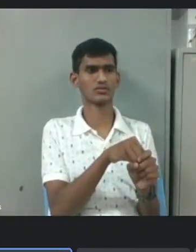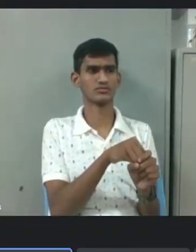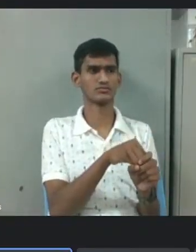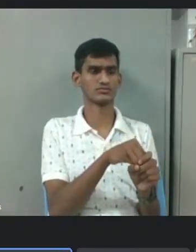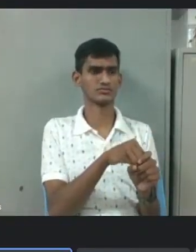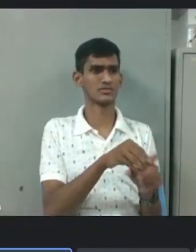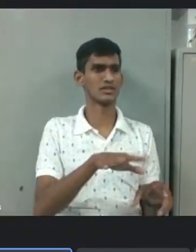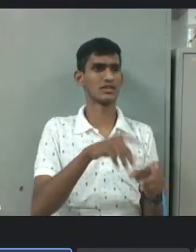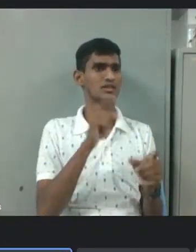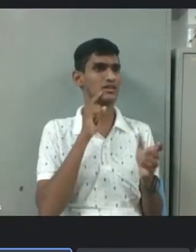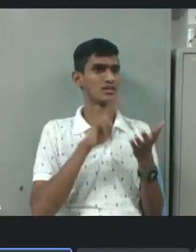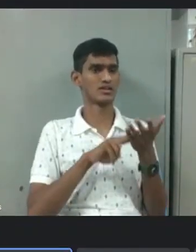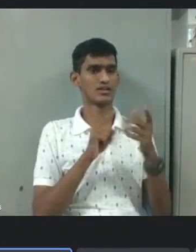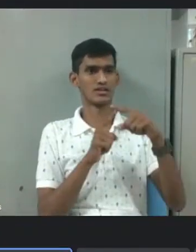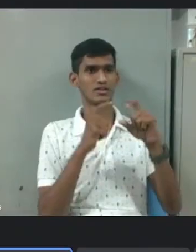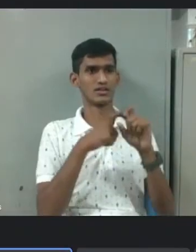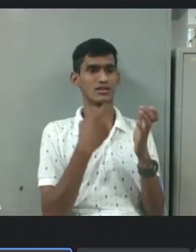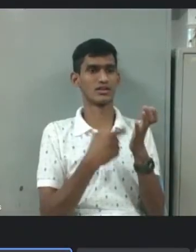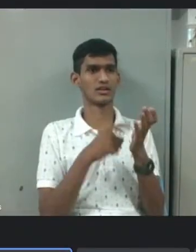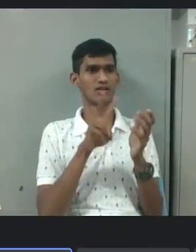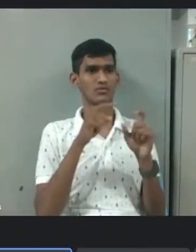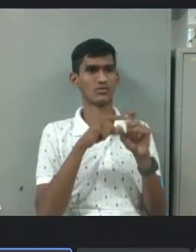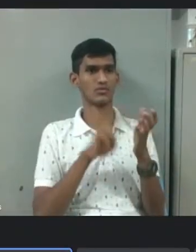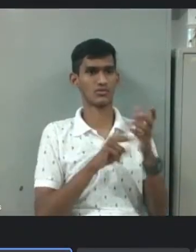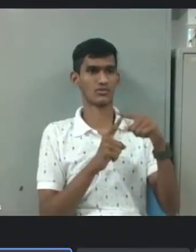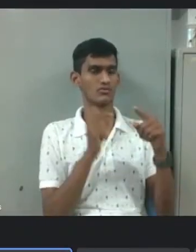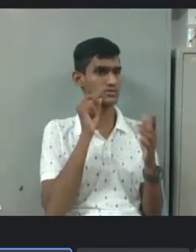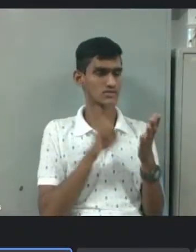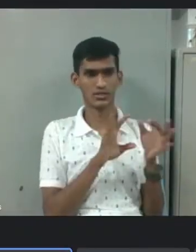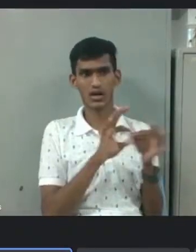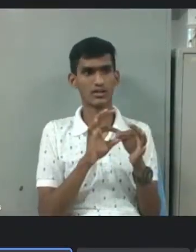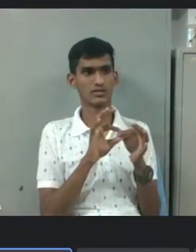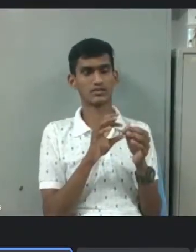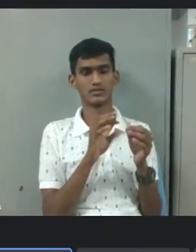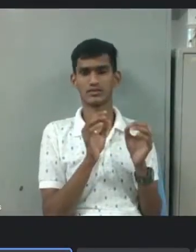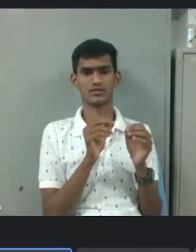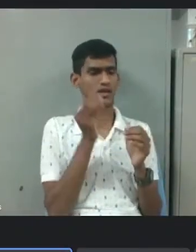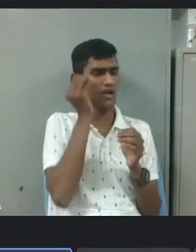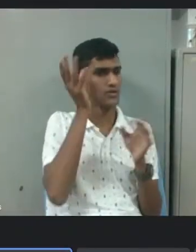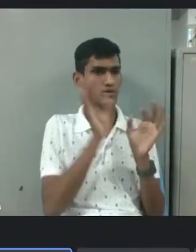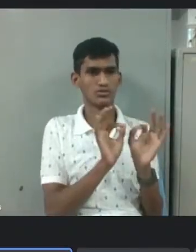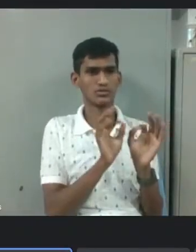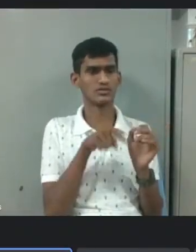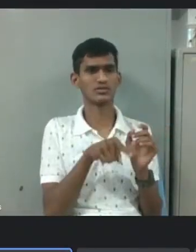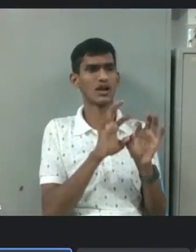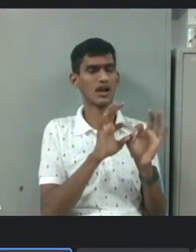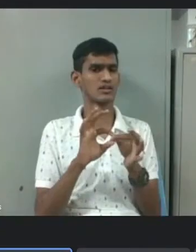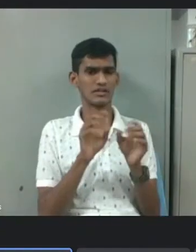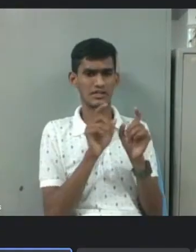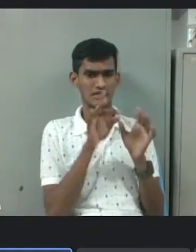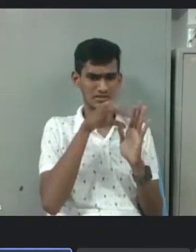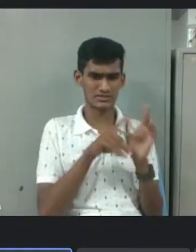അല്ലെങ്കിൽ ആശാവർക്കർമാരുണ്ടെങ്കിൽ പോലും അവർക്ക് അങ്ങനത്തെ ധാരണ ഇല്ല. വ്യക്തമായിട്ട് ഇതിനെ കുറിച്ച്, ഇതിന്റെ ഇമ്പോർട്ടൻസ് എന്താണെന്നോ